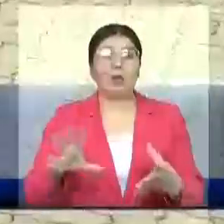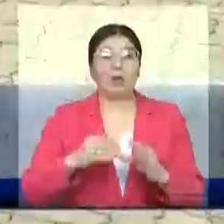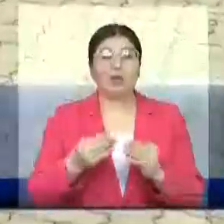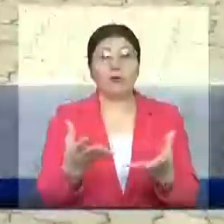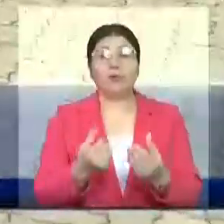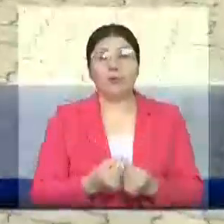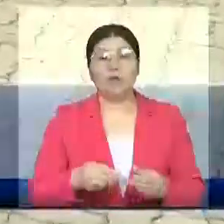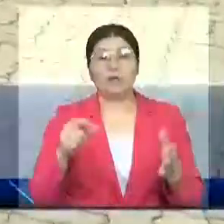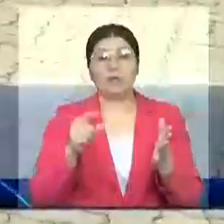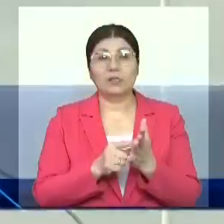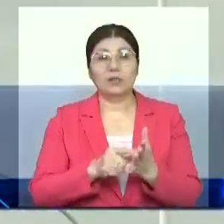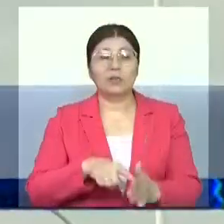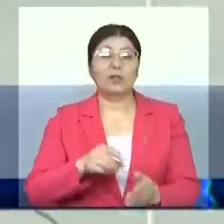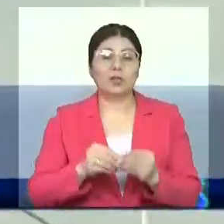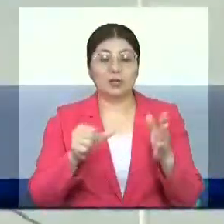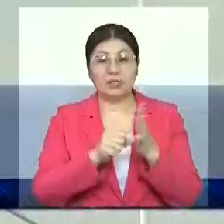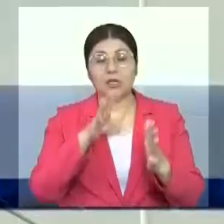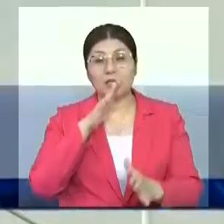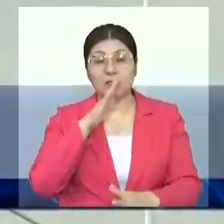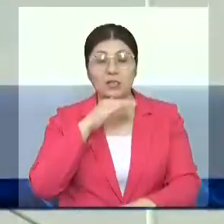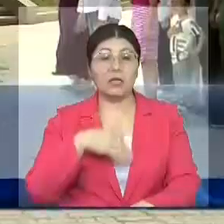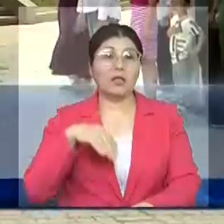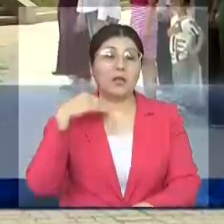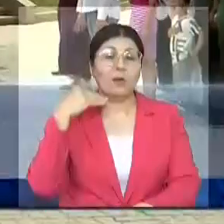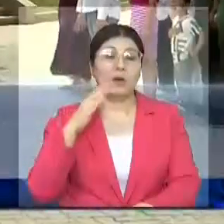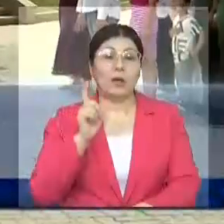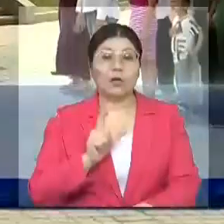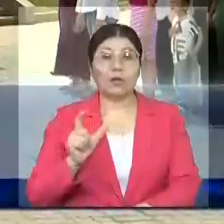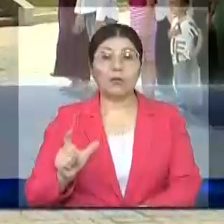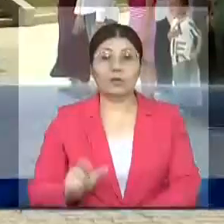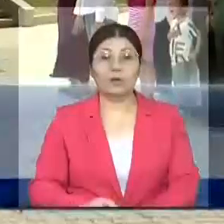семеро шестнадцатилетних АК тюбин Николай сырба в Самат колике нав телеканал тубе